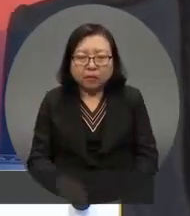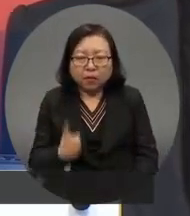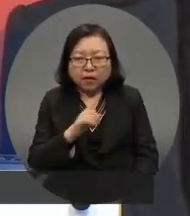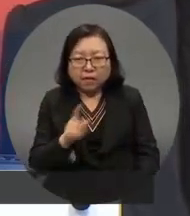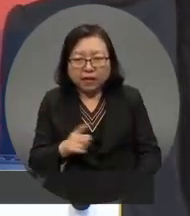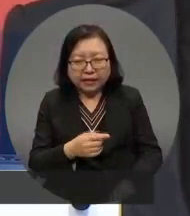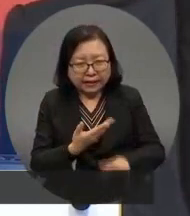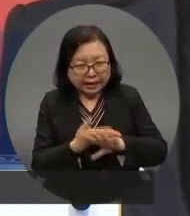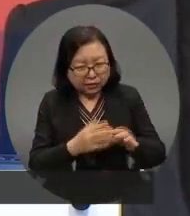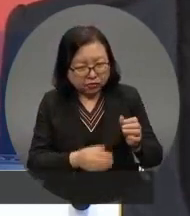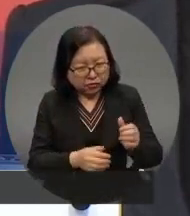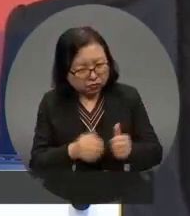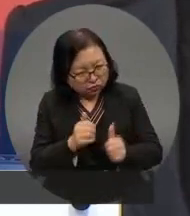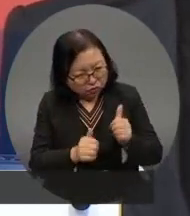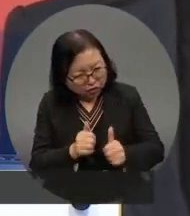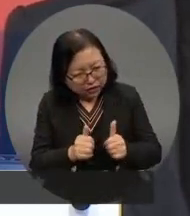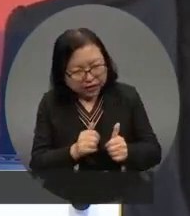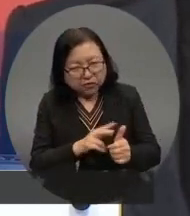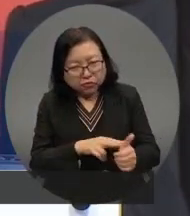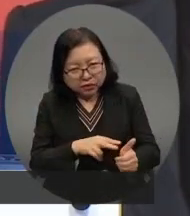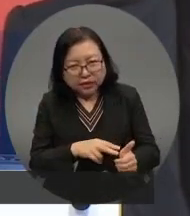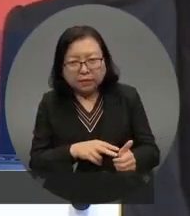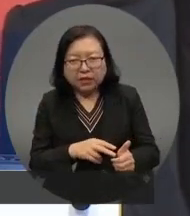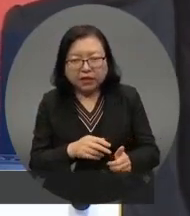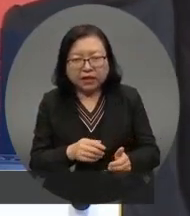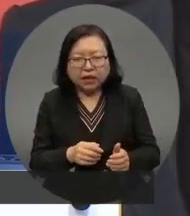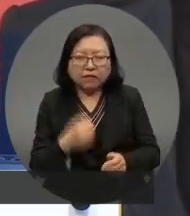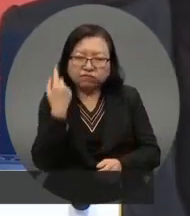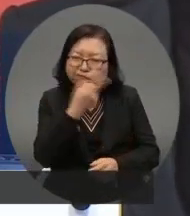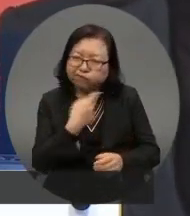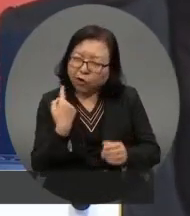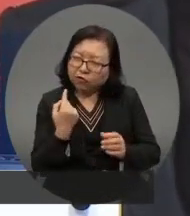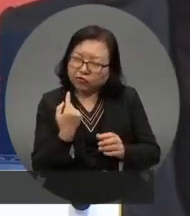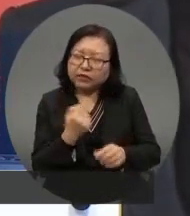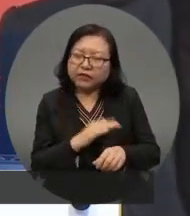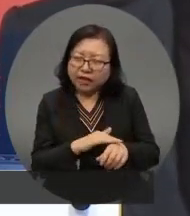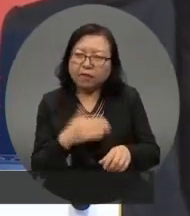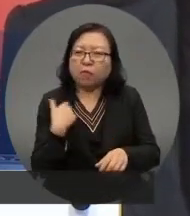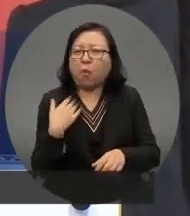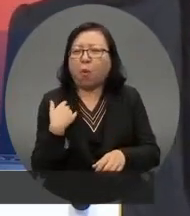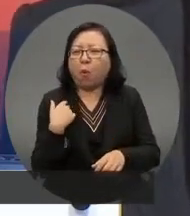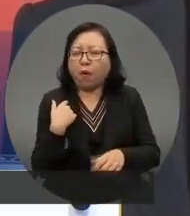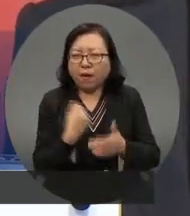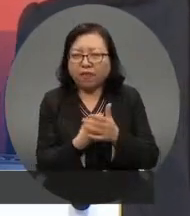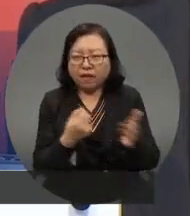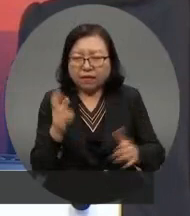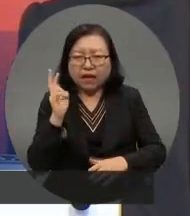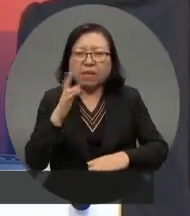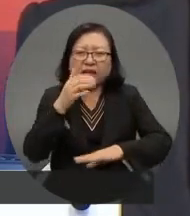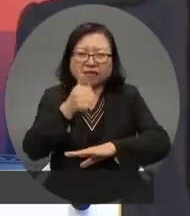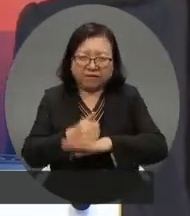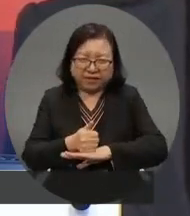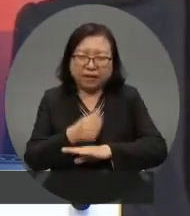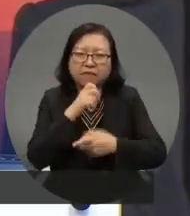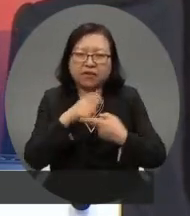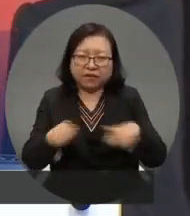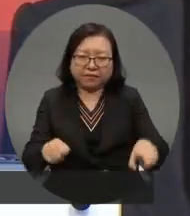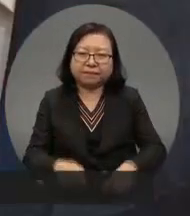경쟁 후보가 좀 지명도라든가 이런 게 아직 알려지지 않아가지고 그렇게 됐다고 저희들은